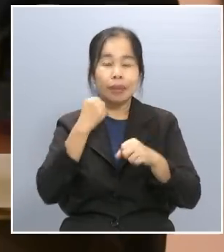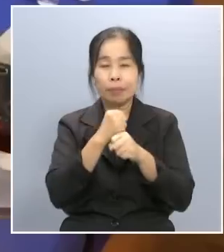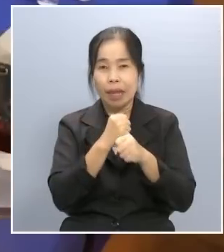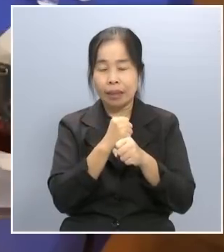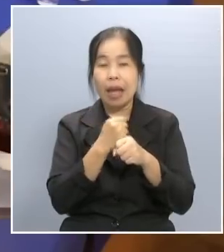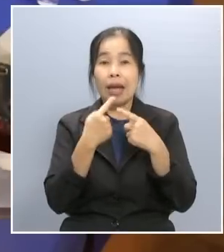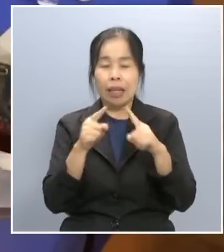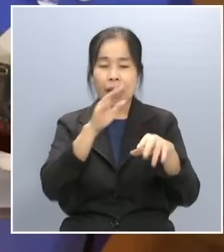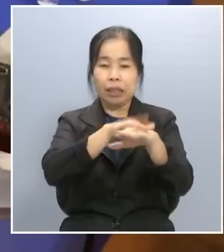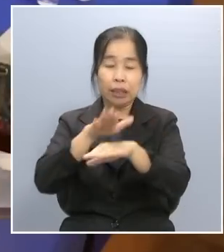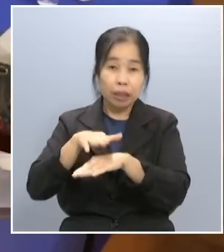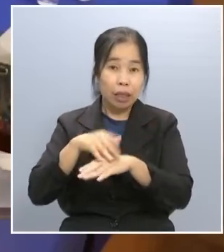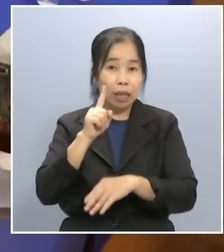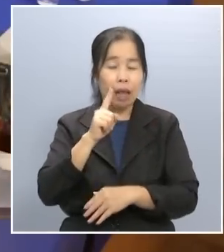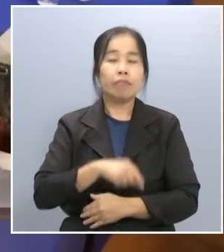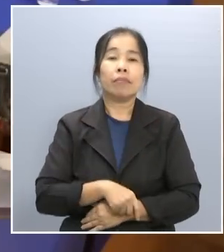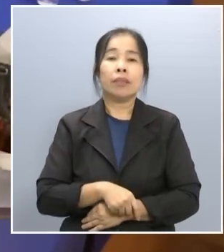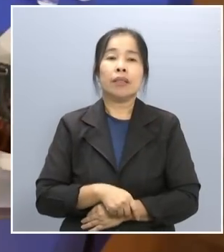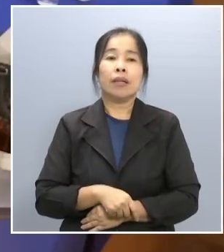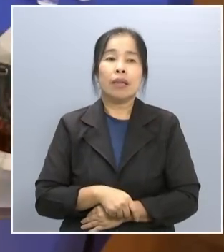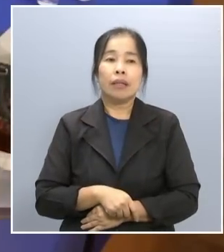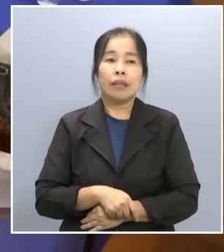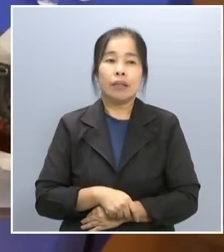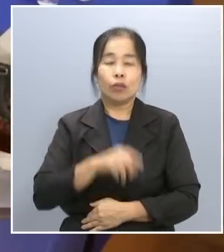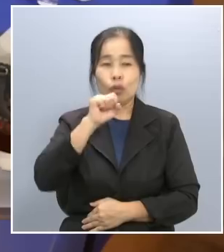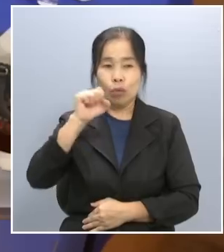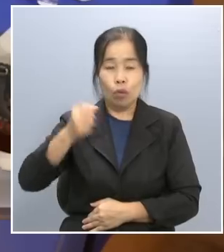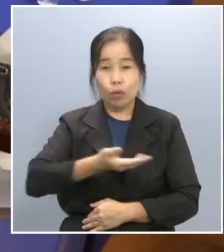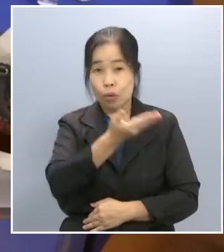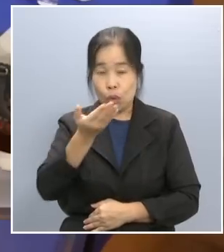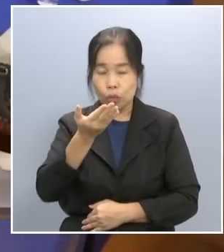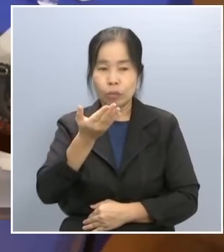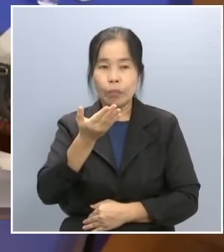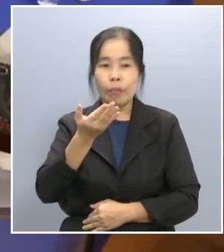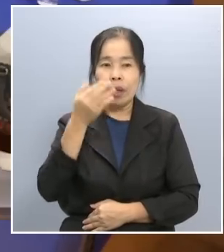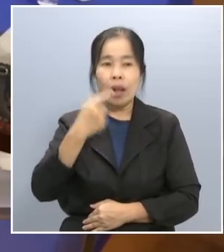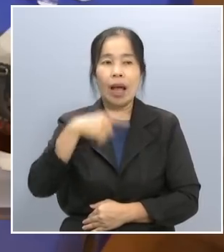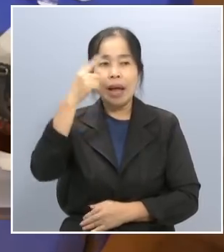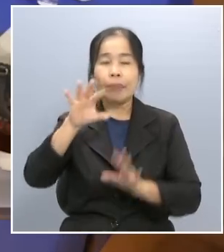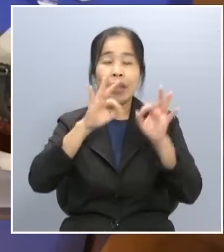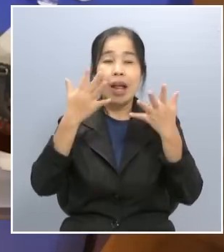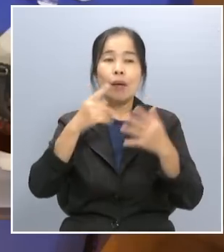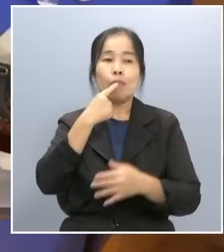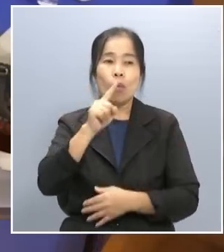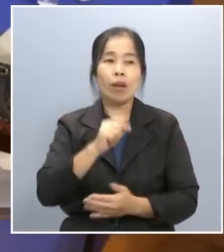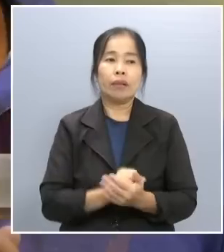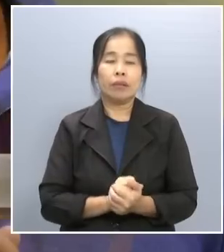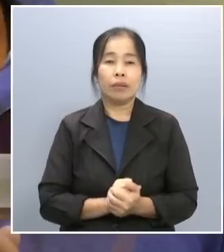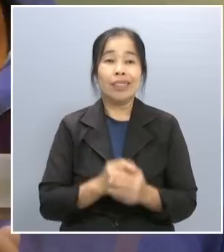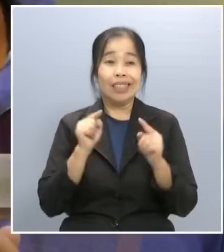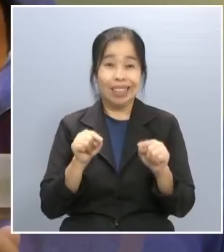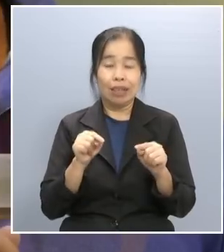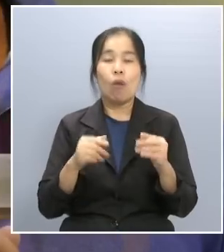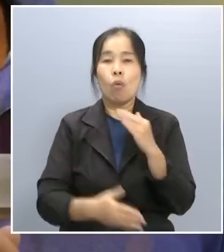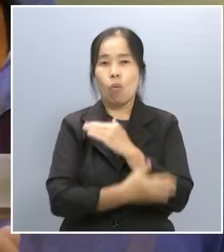สิ่งที่จะกำชับโดยคุณพิธากับบรรดาผู้อาวาสที่ส.สและผู้สมัครที่ได้รับเรื่องก็ตามทีก็คือนี่คือโอกาส